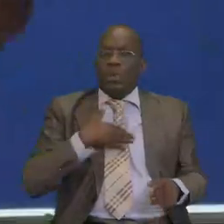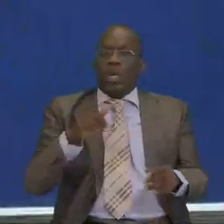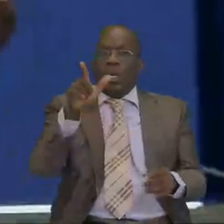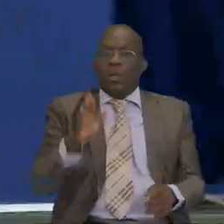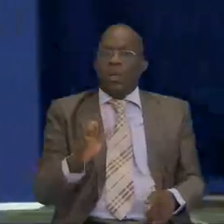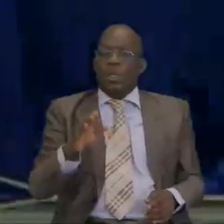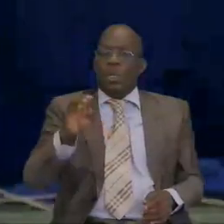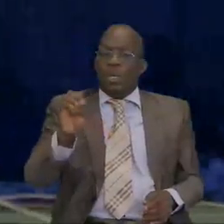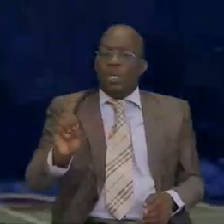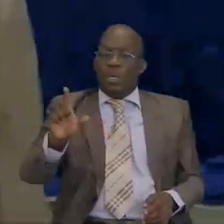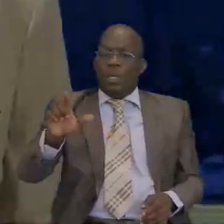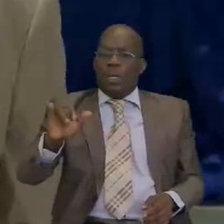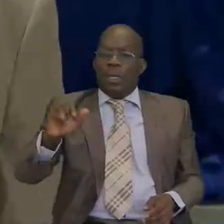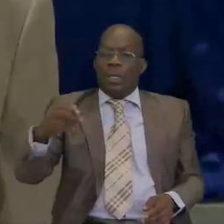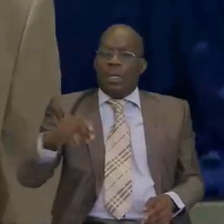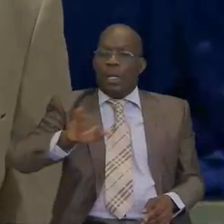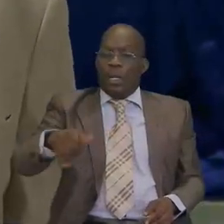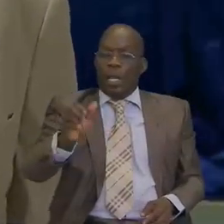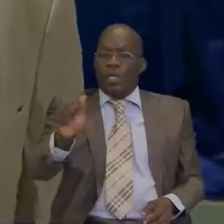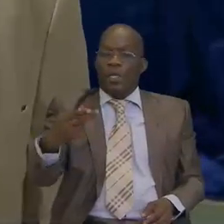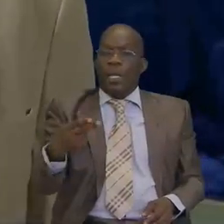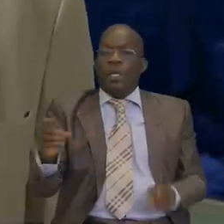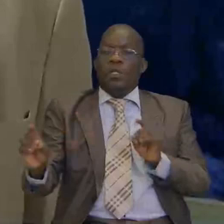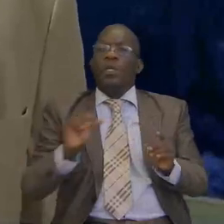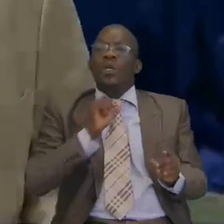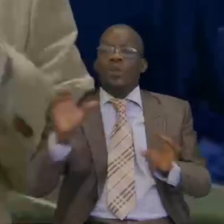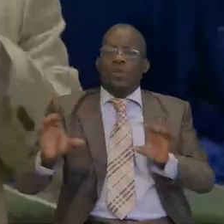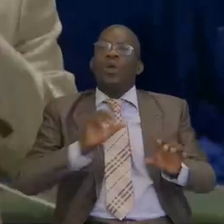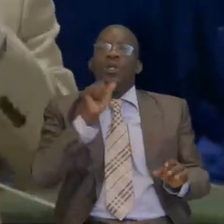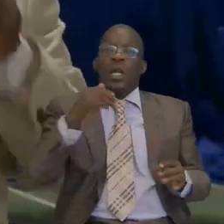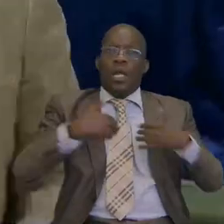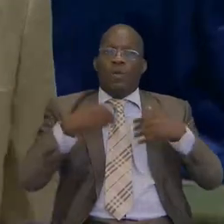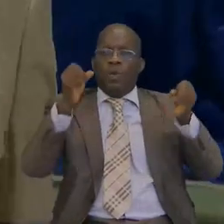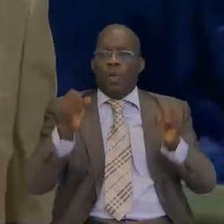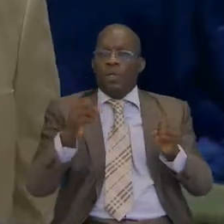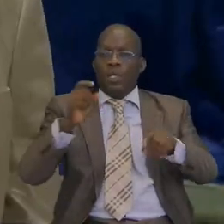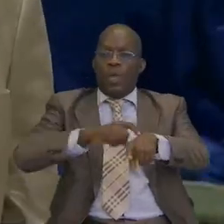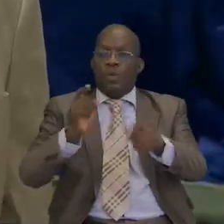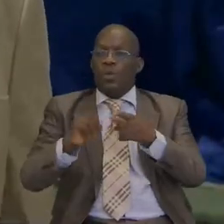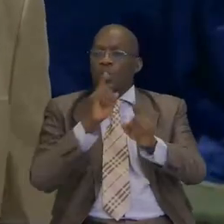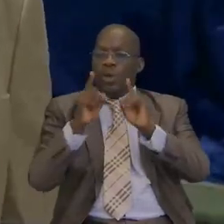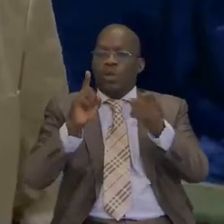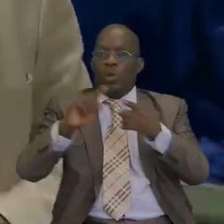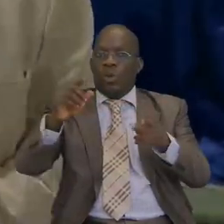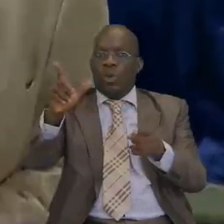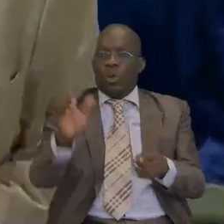Et le Dieu, Élie n'avait pas la chance. Il est mon Dieu.